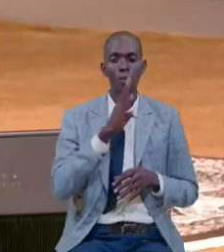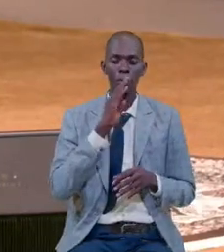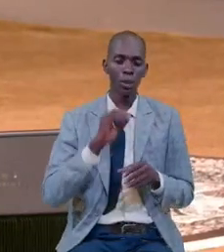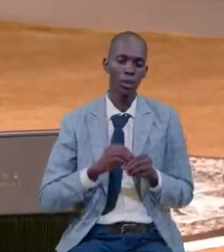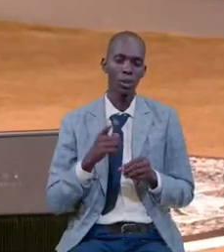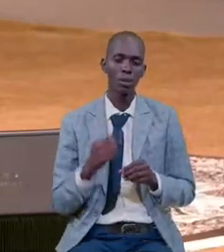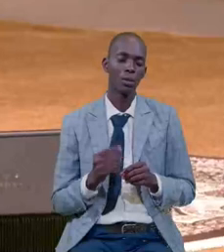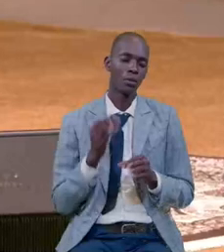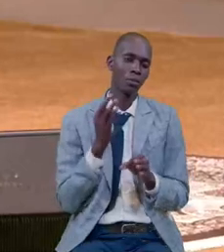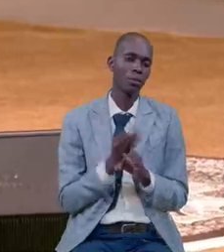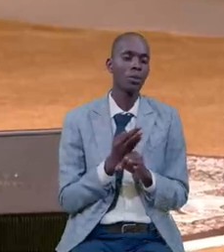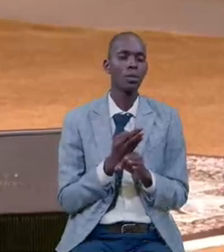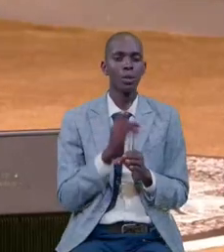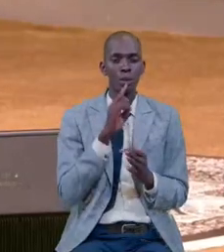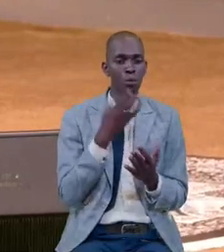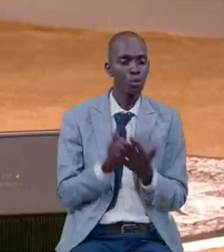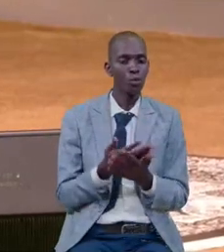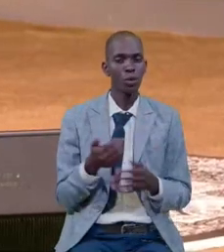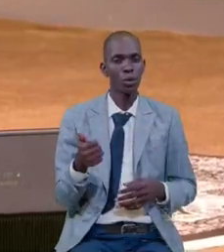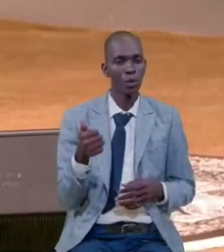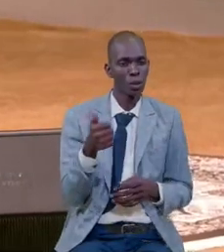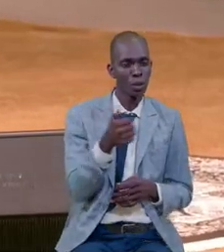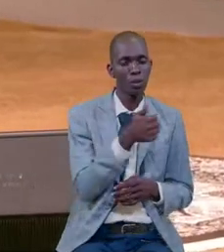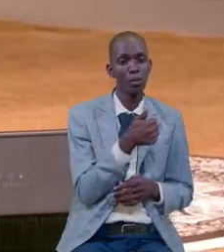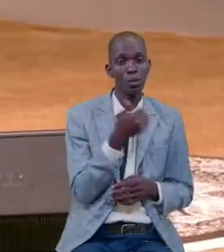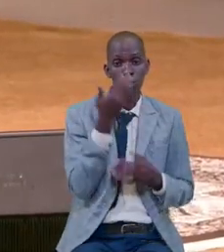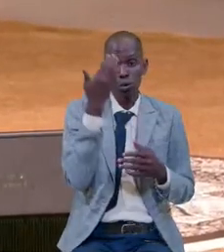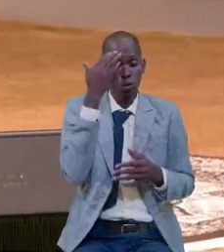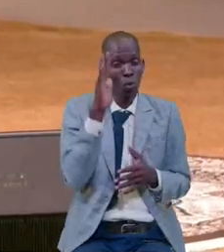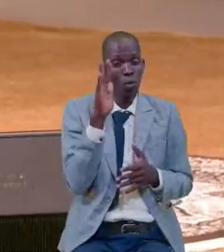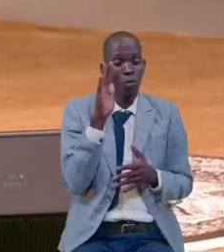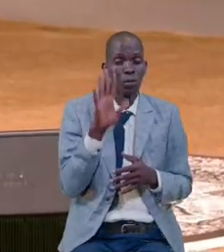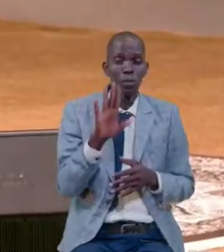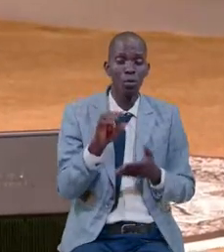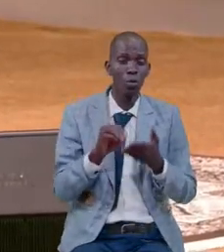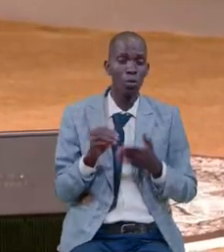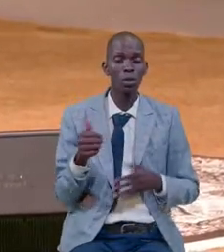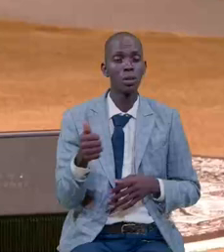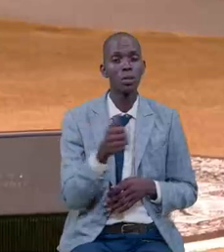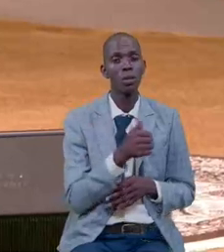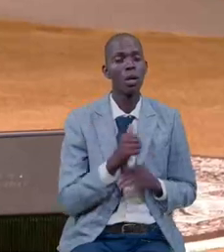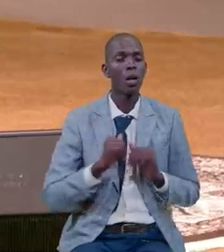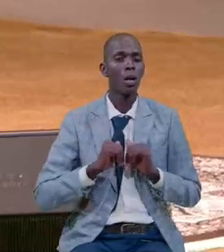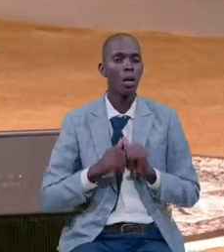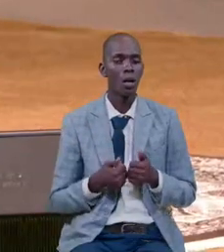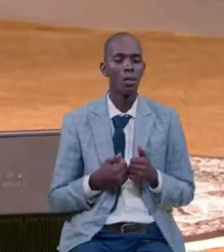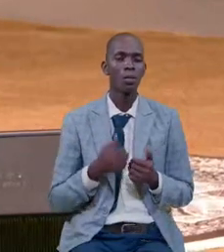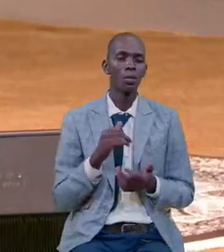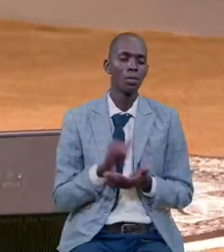Éprouvez-vous vous-même. Ne reconnaissez-vous pas que Jésus-Christ est en vous?